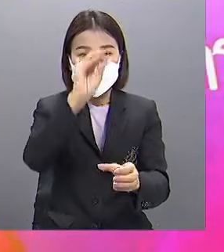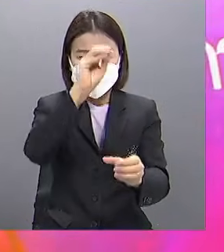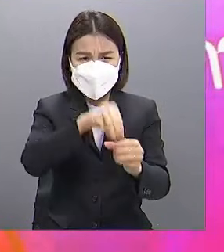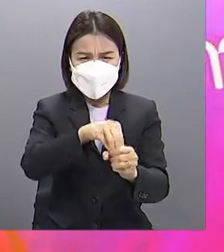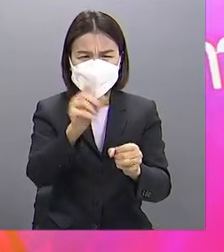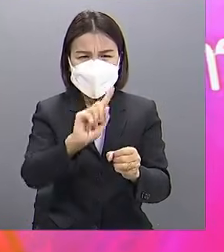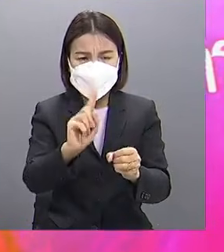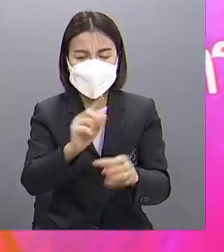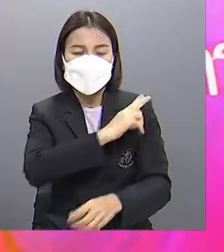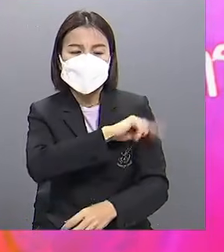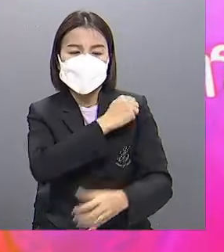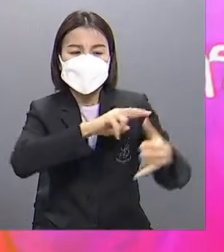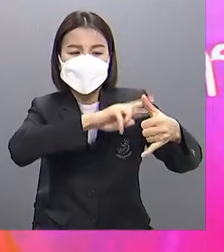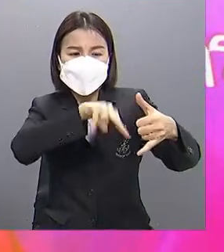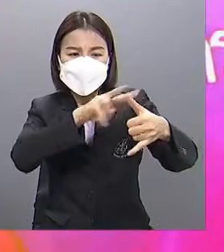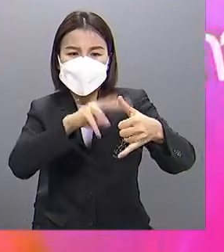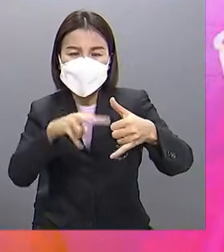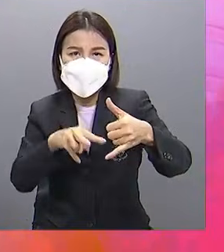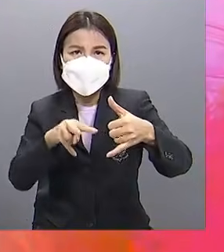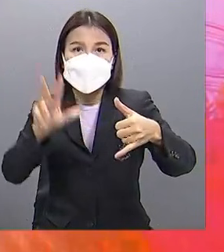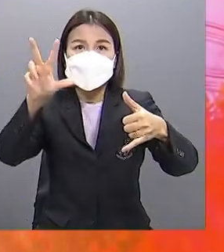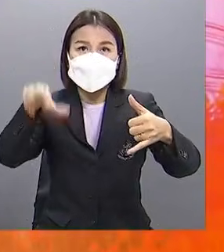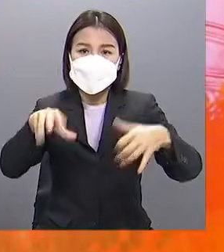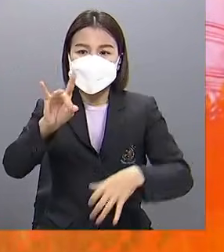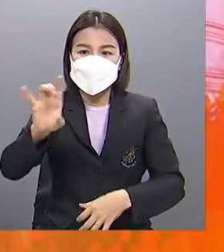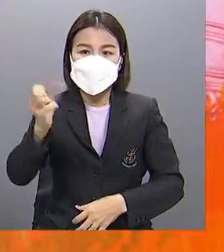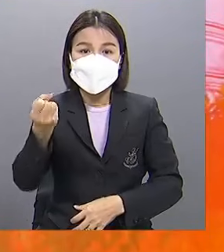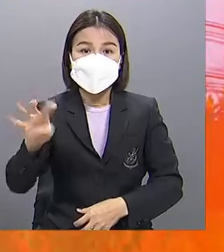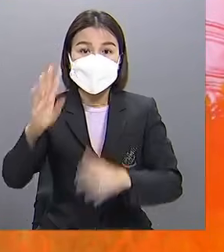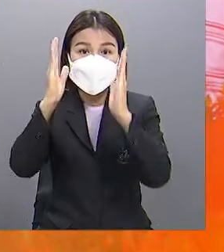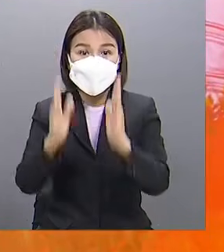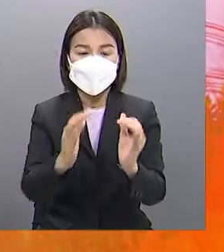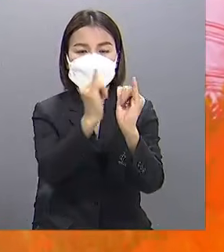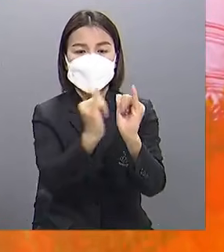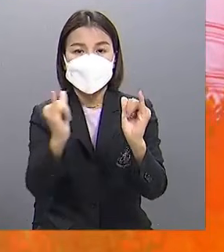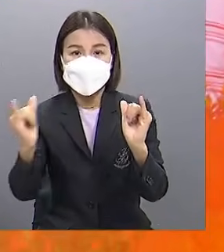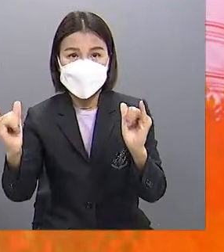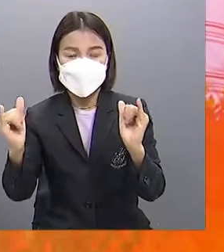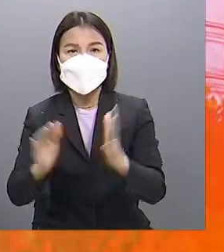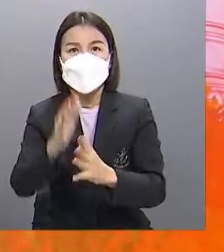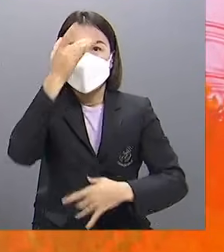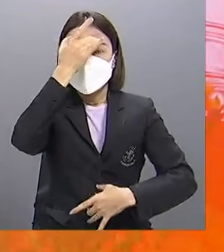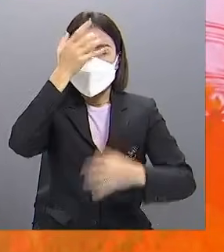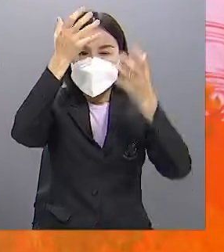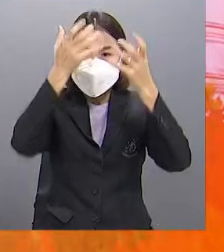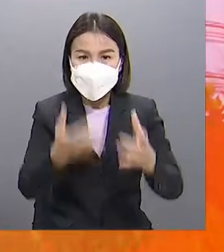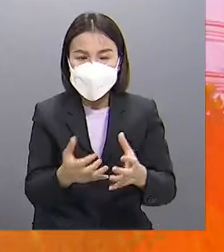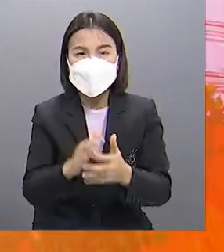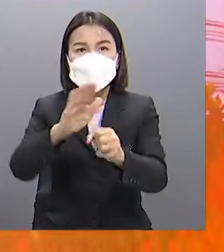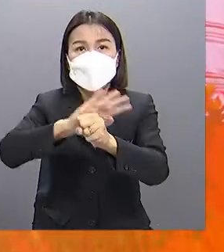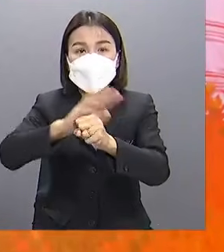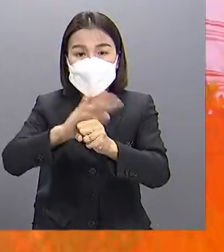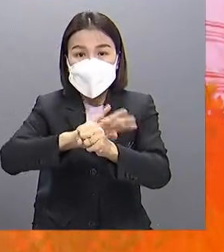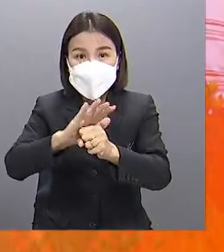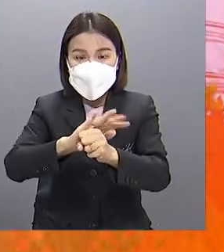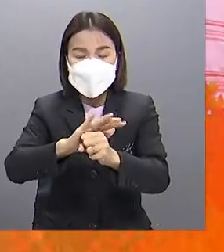สูงถึง 3,314 รายเฉพาะผู้ป่วยอาการหนักและอาการปานกลางที่อยู่ในโรงพยาบาล